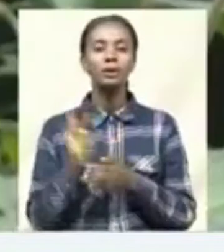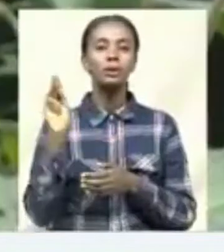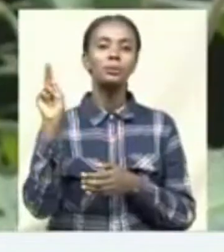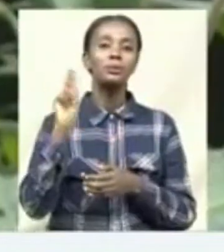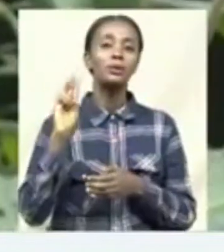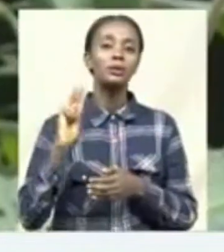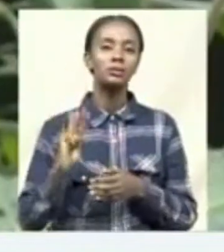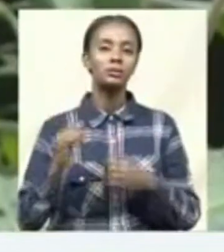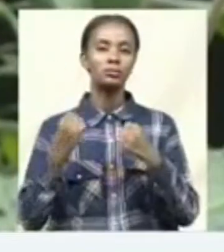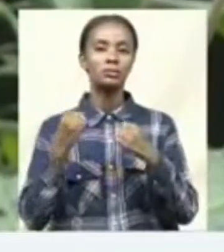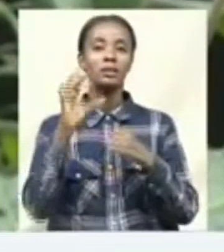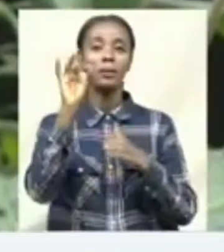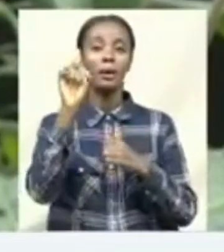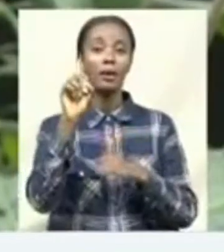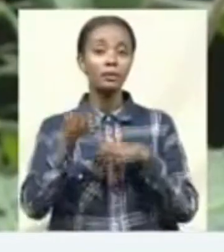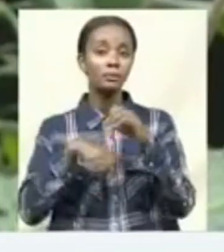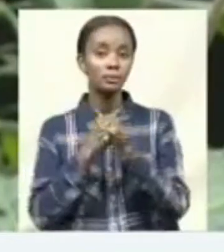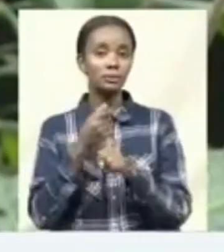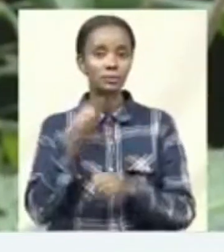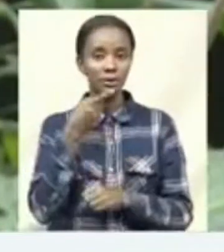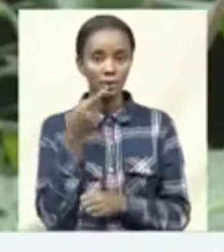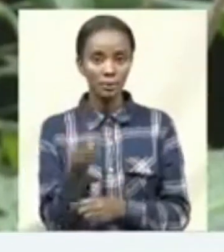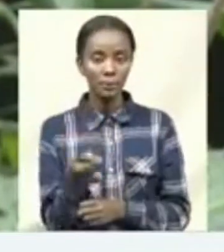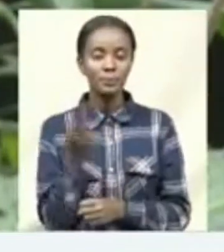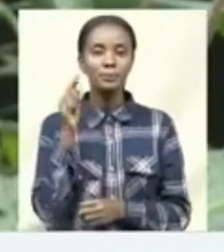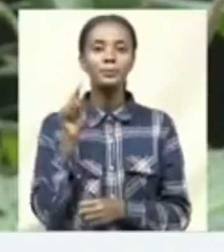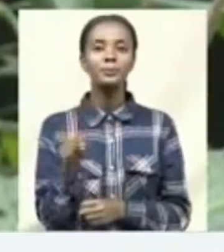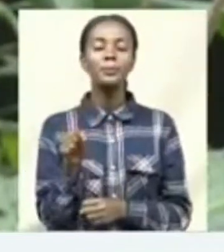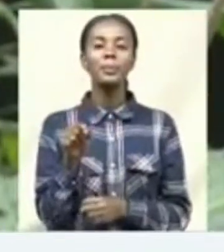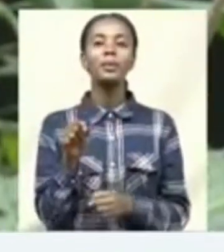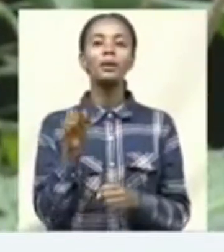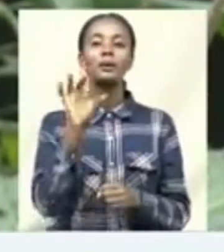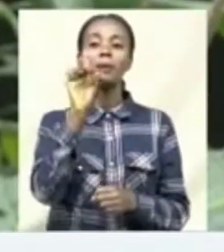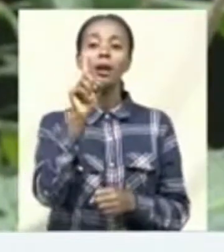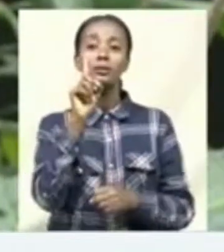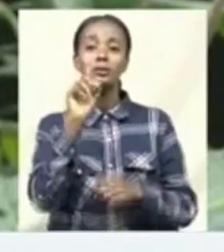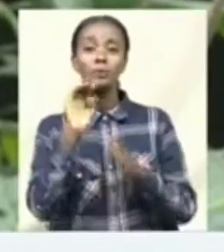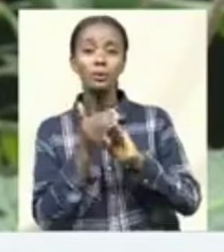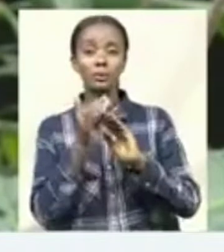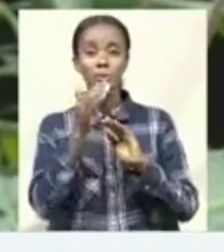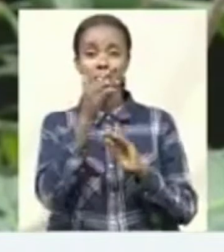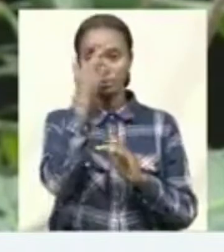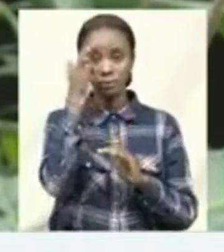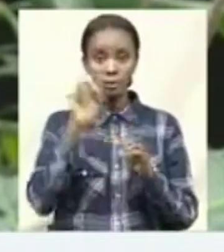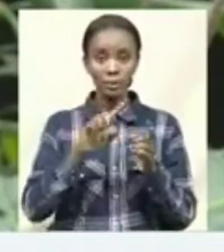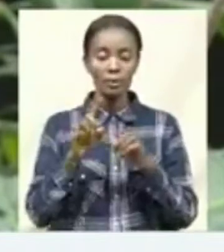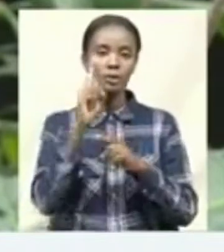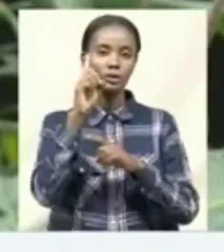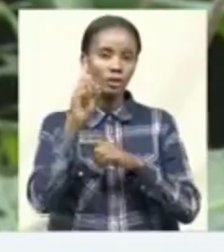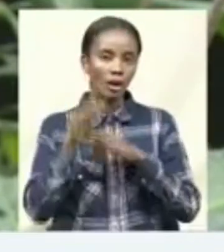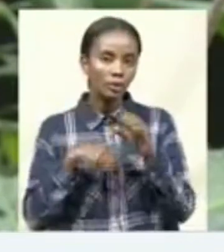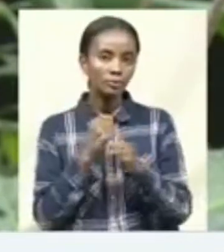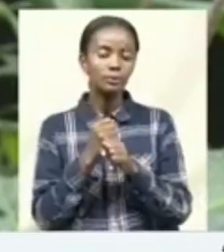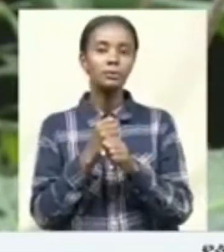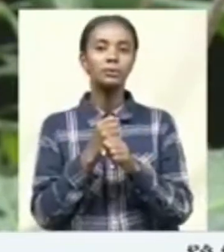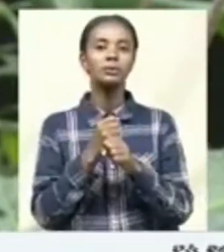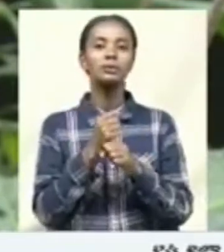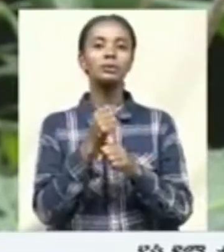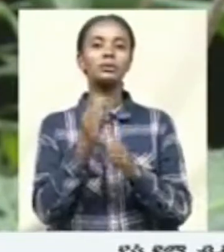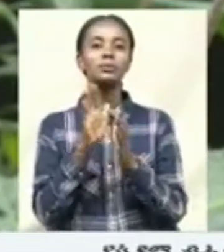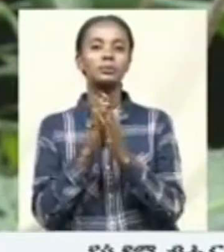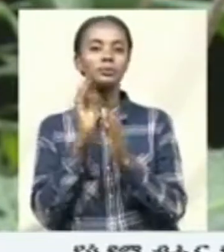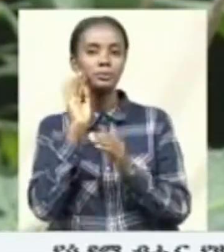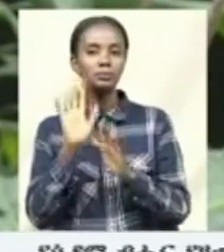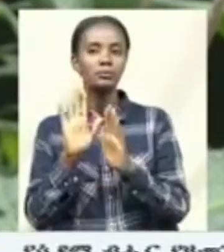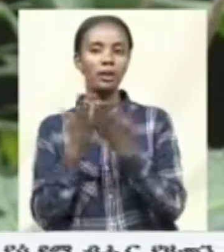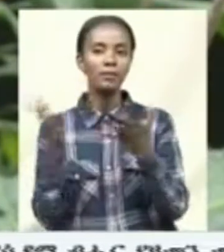ነው ብለናል። 81 ዓመቱ ነው ብለናል። ይሄ 81 ዓመት የሆነው ደግሞ በእያንዳንዱ ዓመት በየዓመቱ 100 ምርጥ